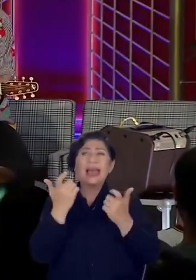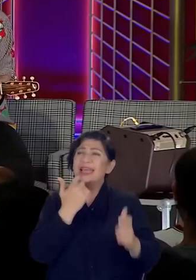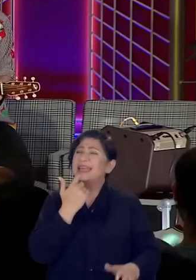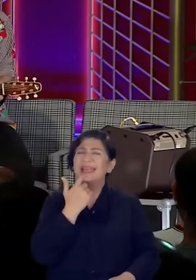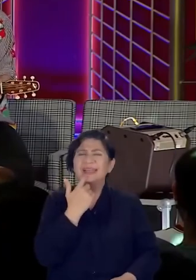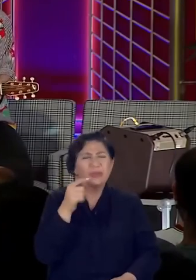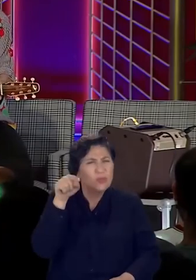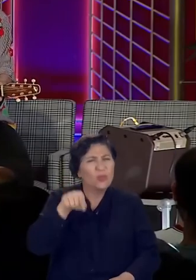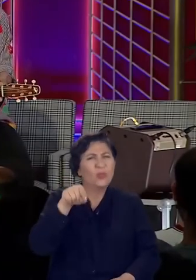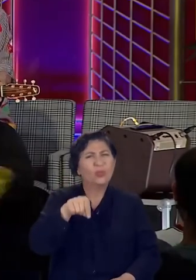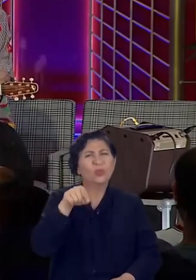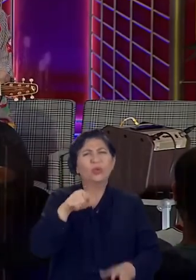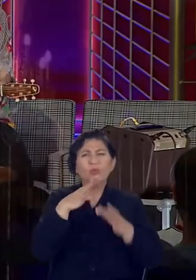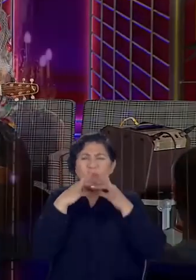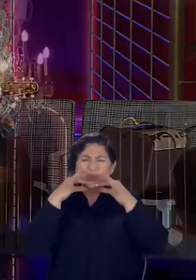yıl